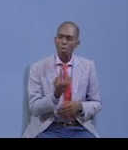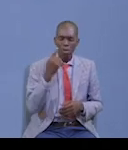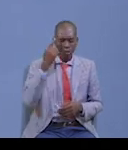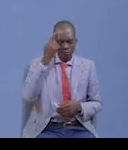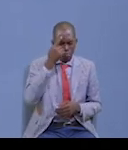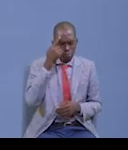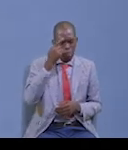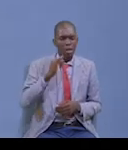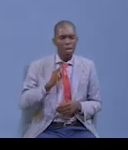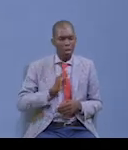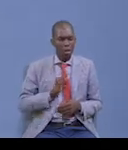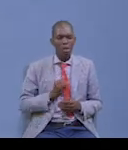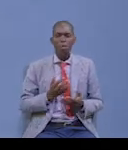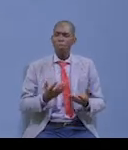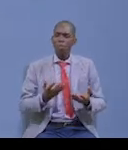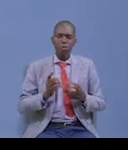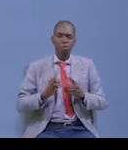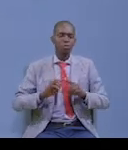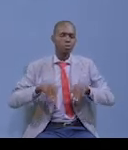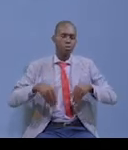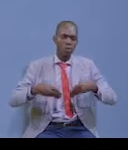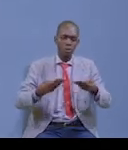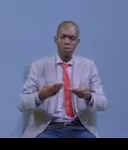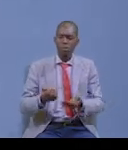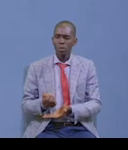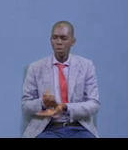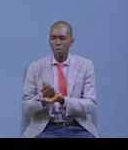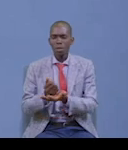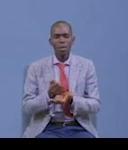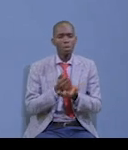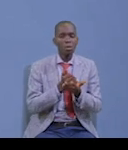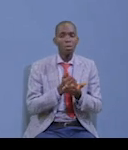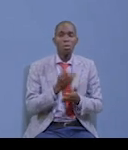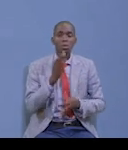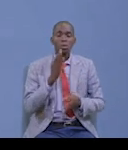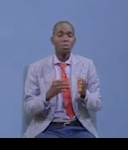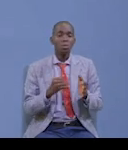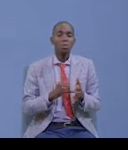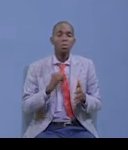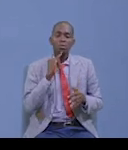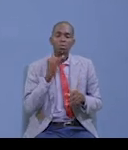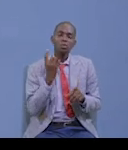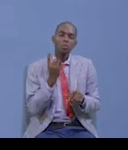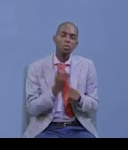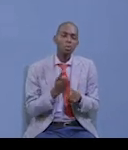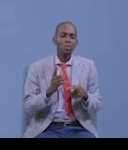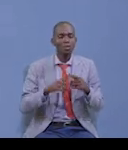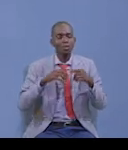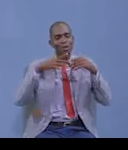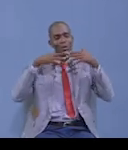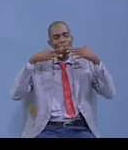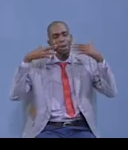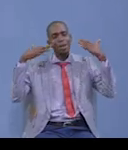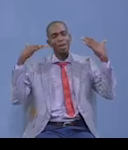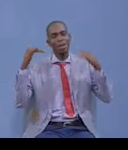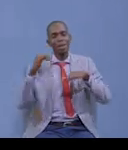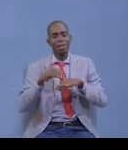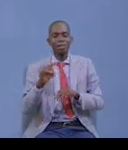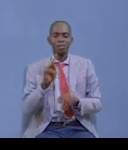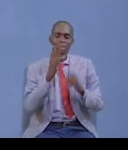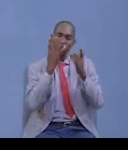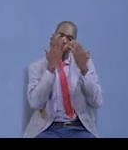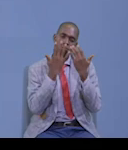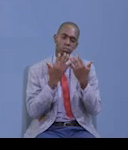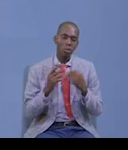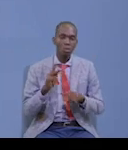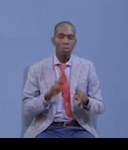to give? నేను ఇవ్వాలని ఆలోచన చేస్తున్నారు. Even if it's only give a smile. కేవలం కొద్ది నవ్వు ఇచ్చినా even if